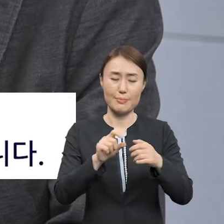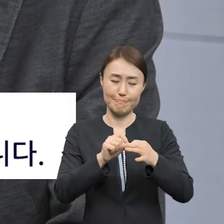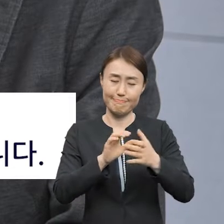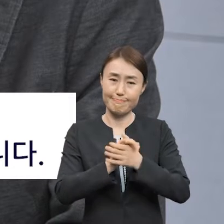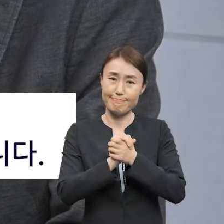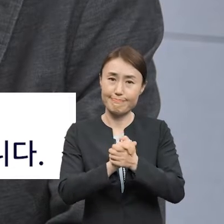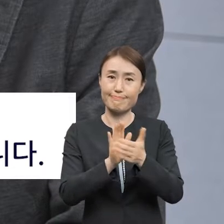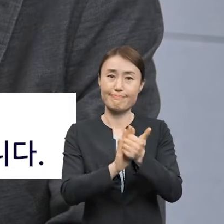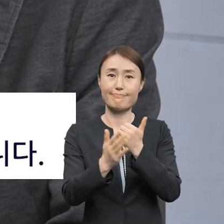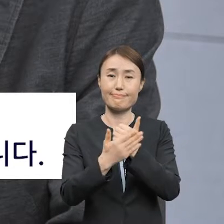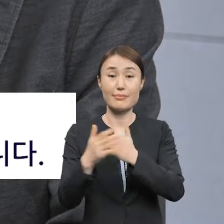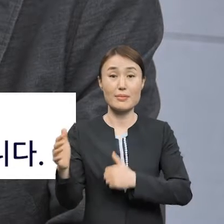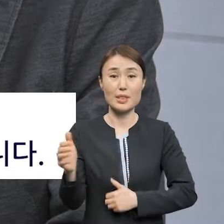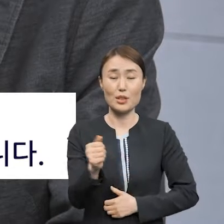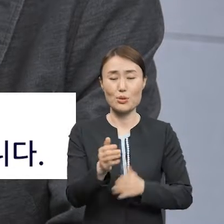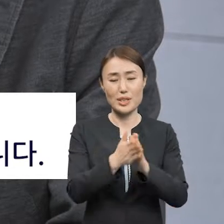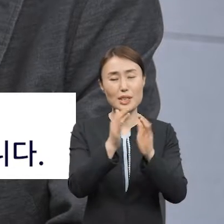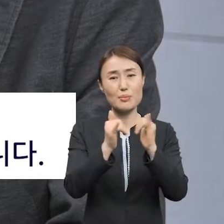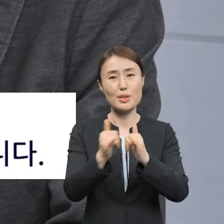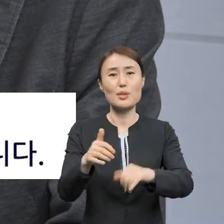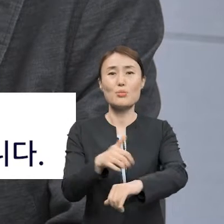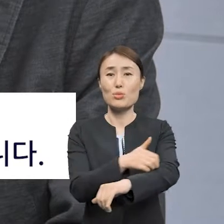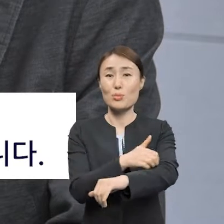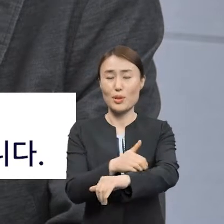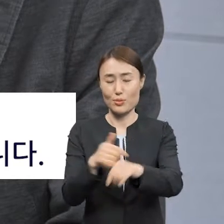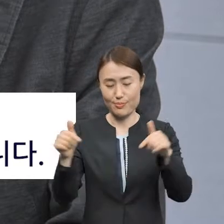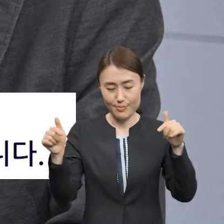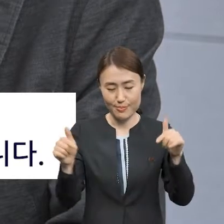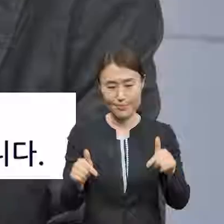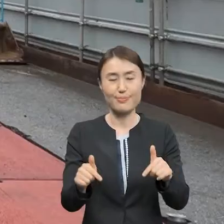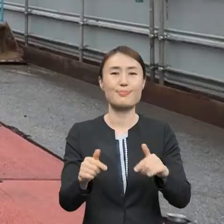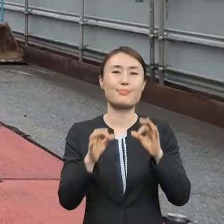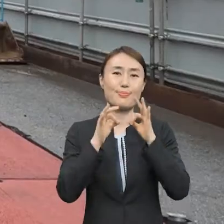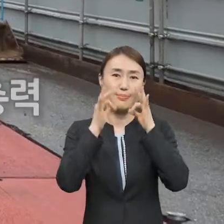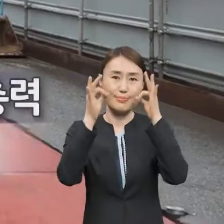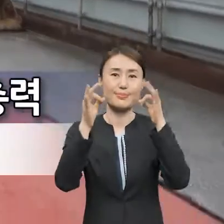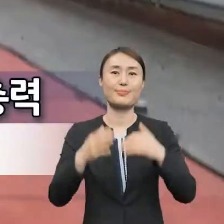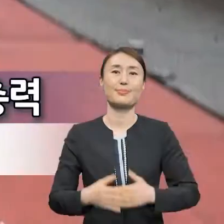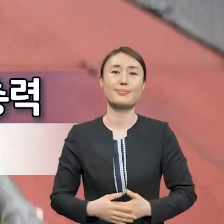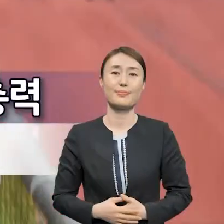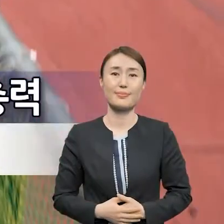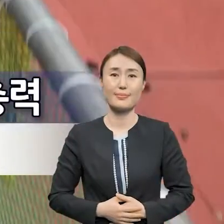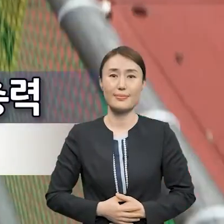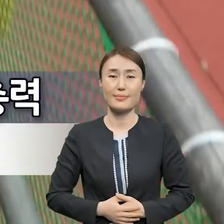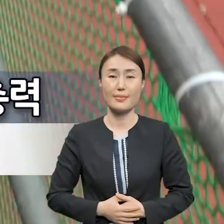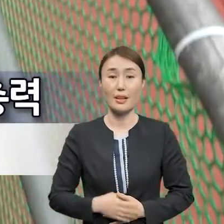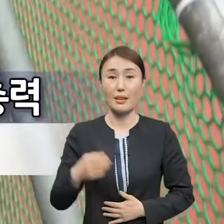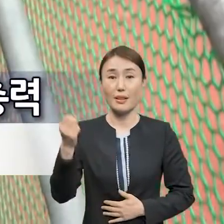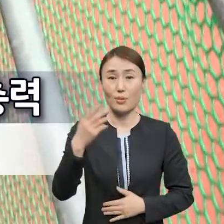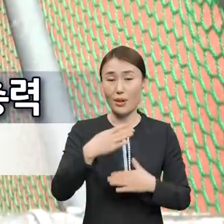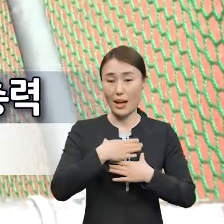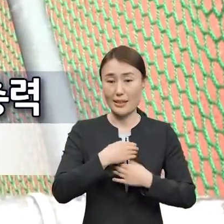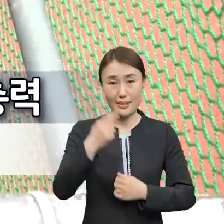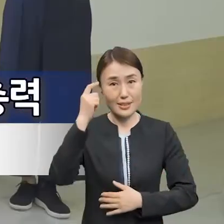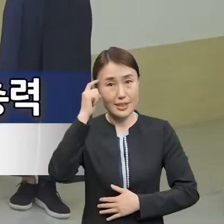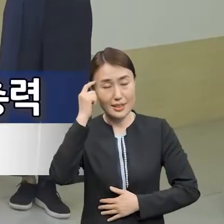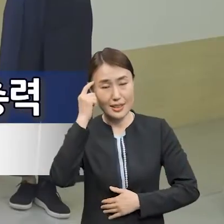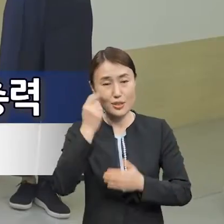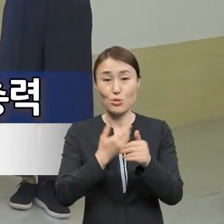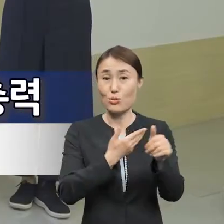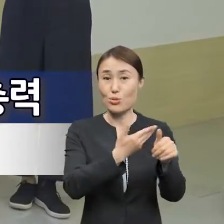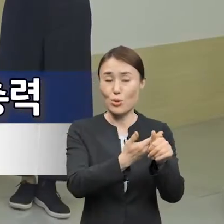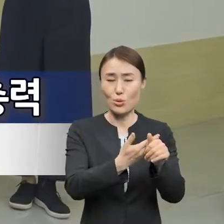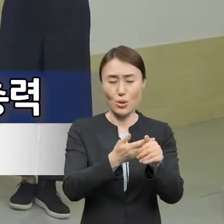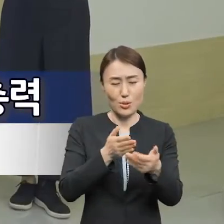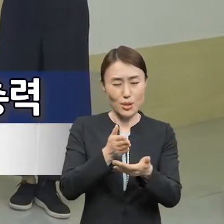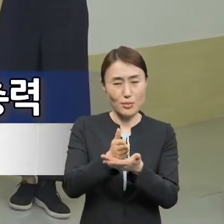공조체제를 유지해 시민 불편을 최소화하겠습니다. 아울러 안전의식 제고와 전문성 확보를